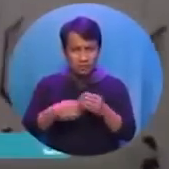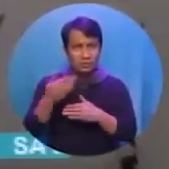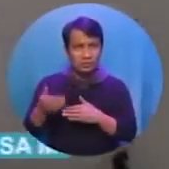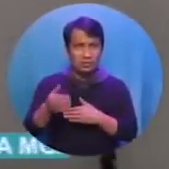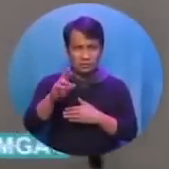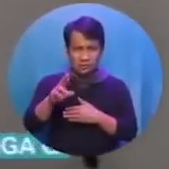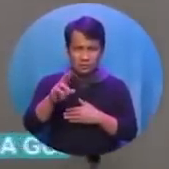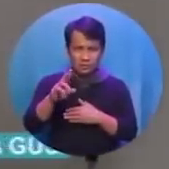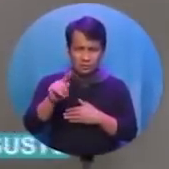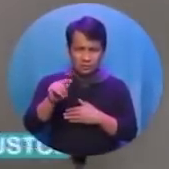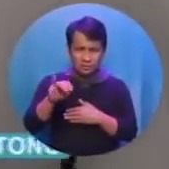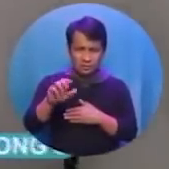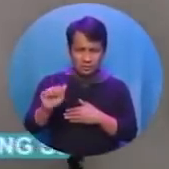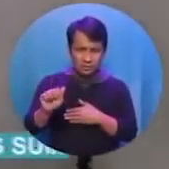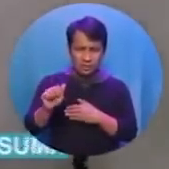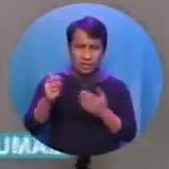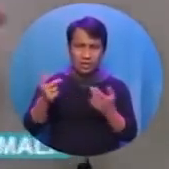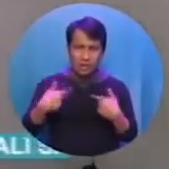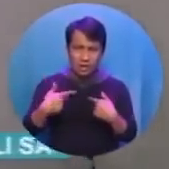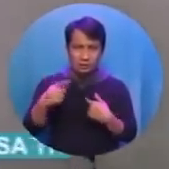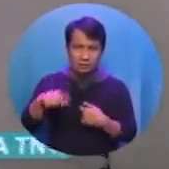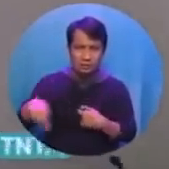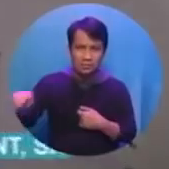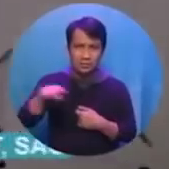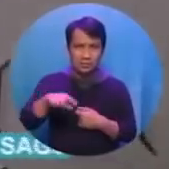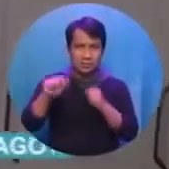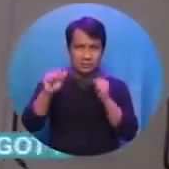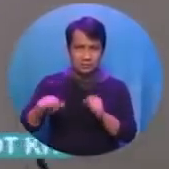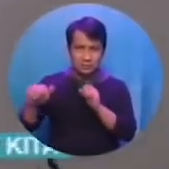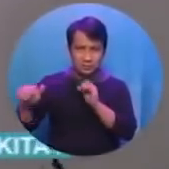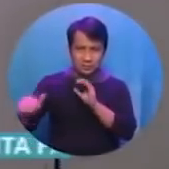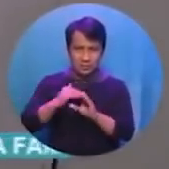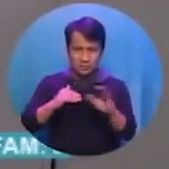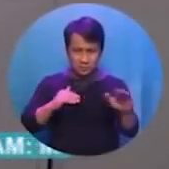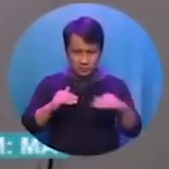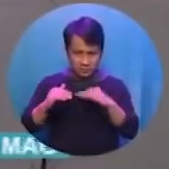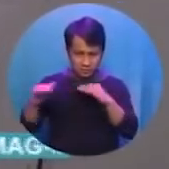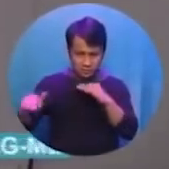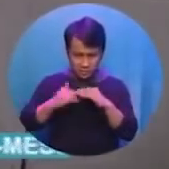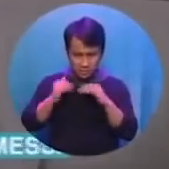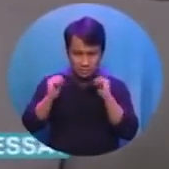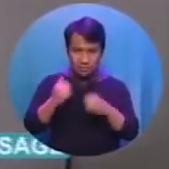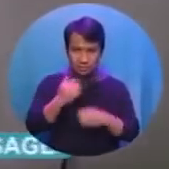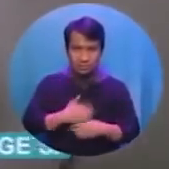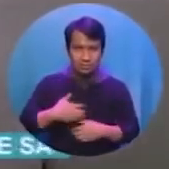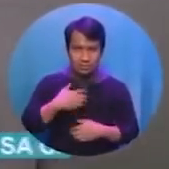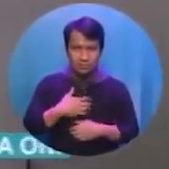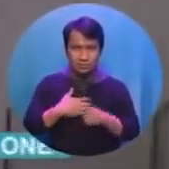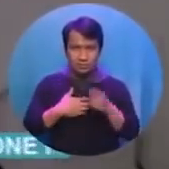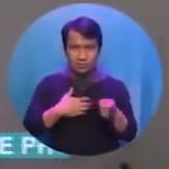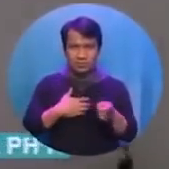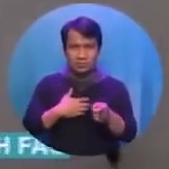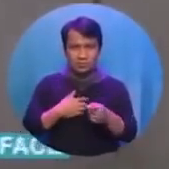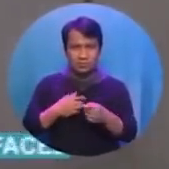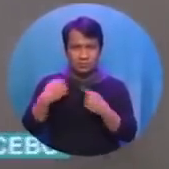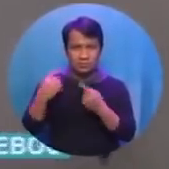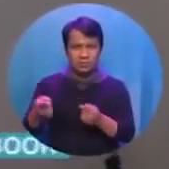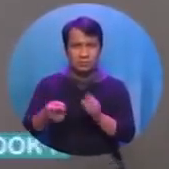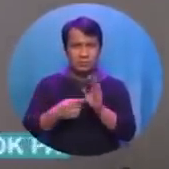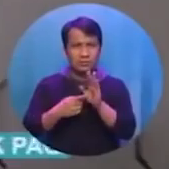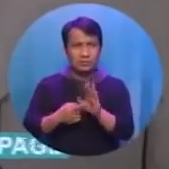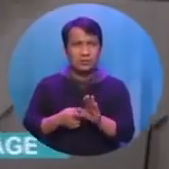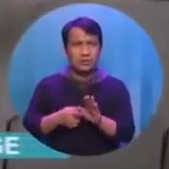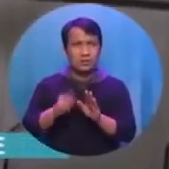ng RTIA dahil dito mga ka-idol, pumapasok ang inyong mga reklamo sa amin. At araw-araw namin binibigyan ng action